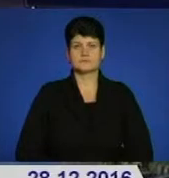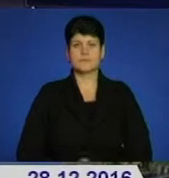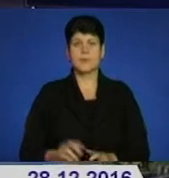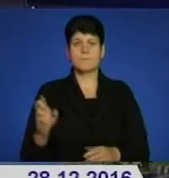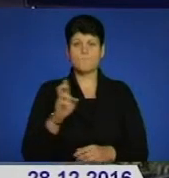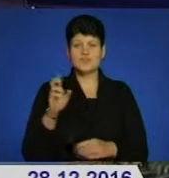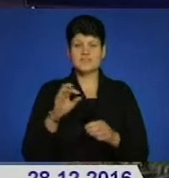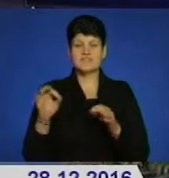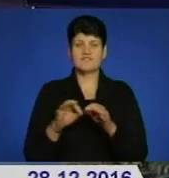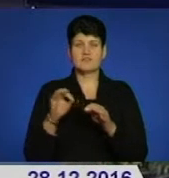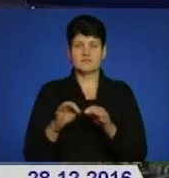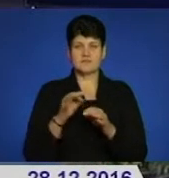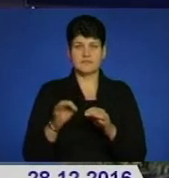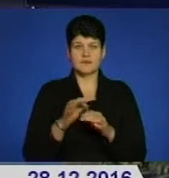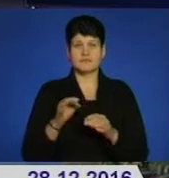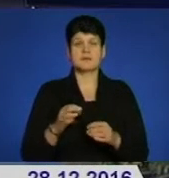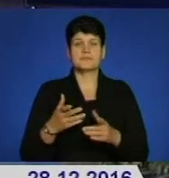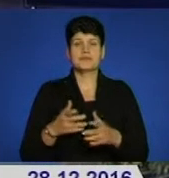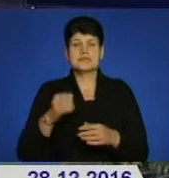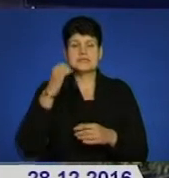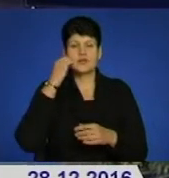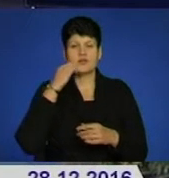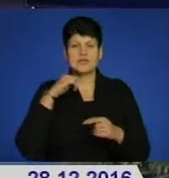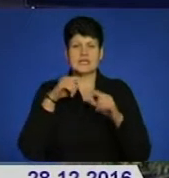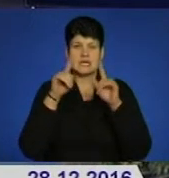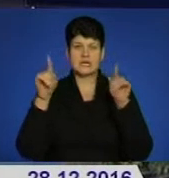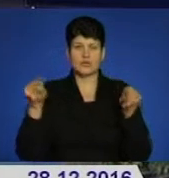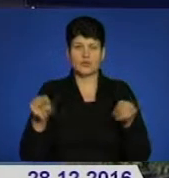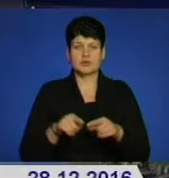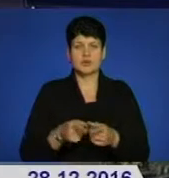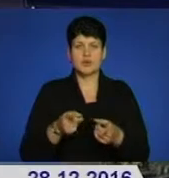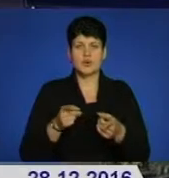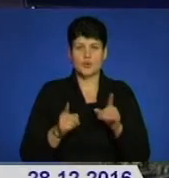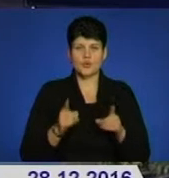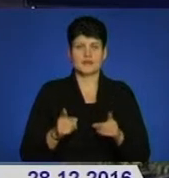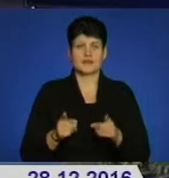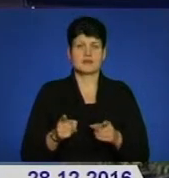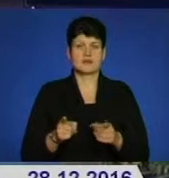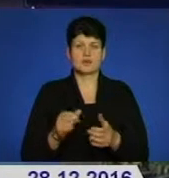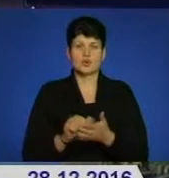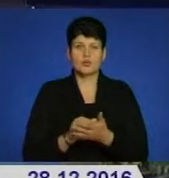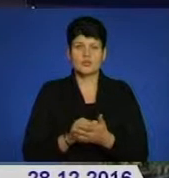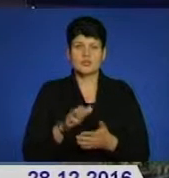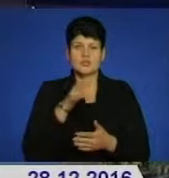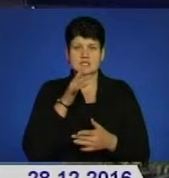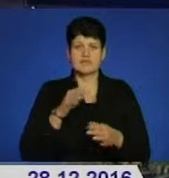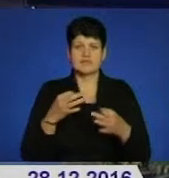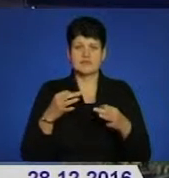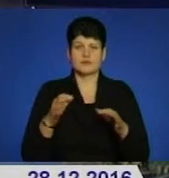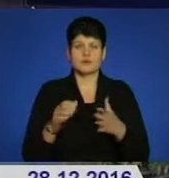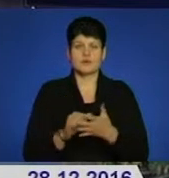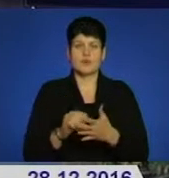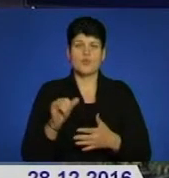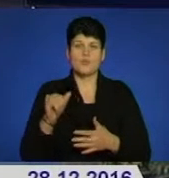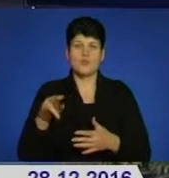Борщівські вишиванки, кролевецькі рушники, старовинні ікони та оригінальні документи часів національно-визвольних змагань УПА. Однією із